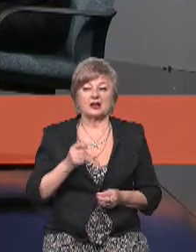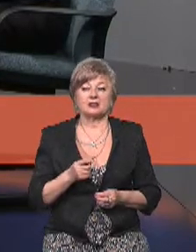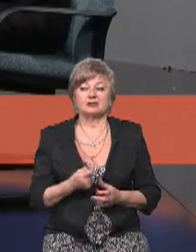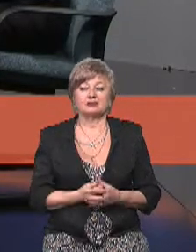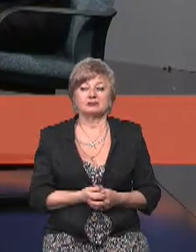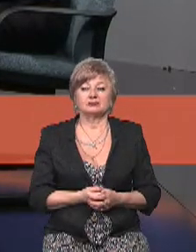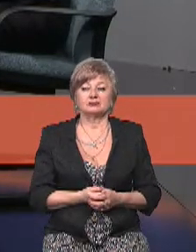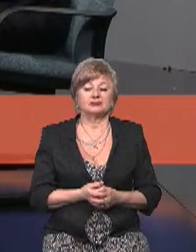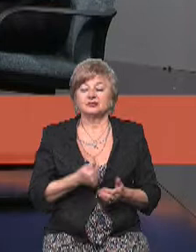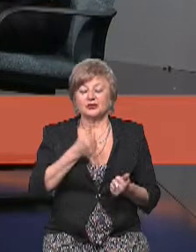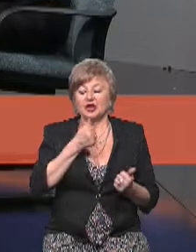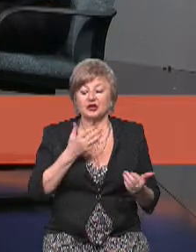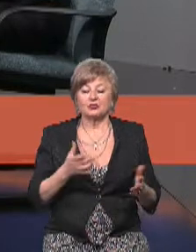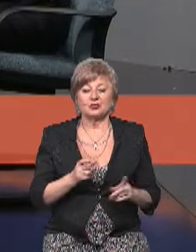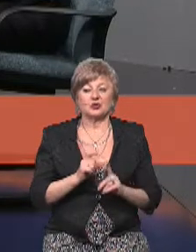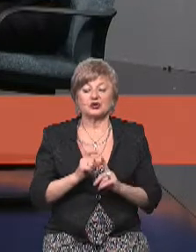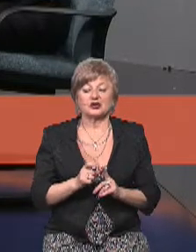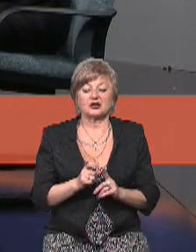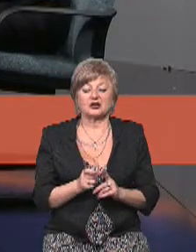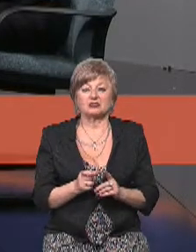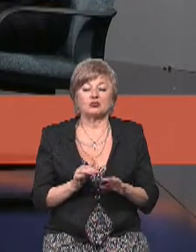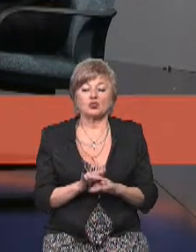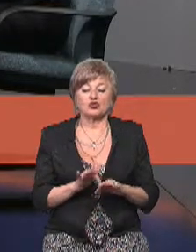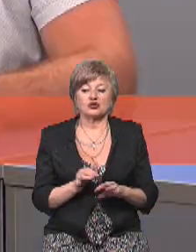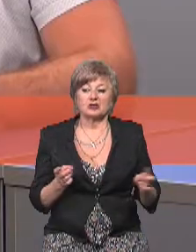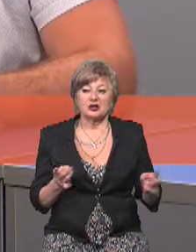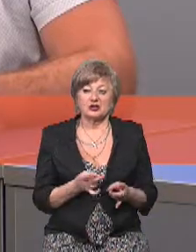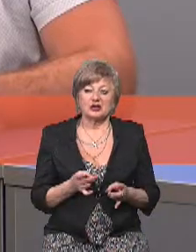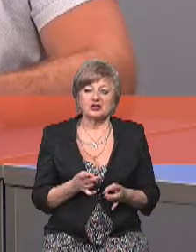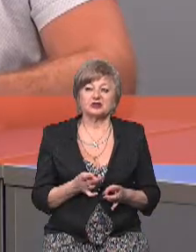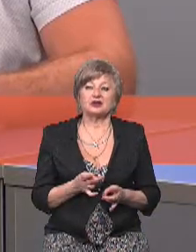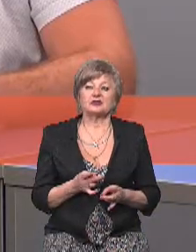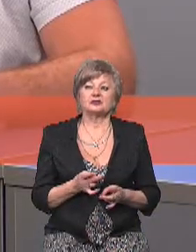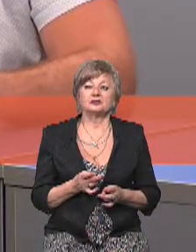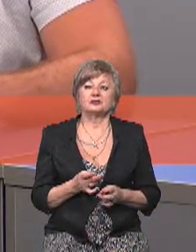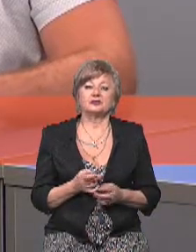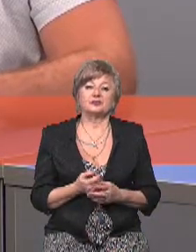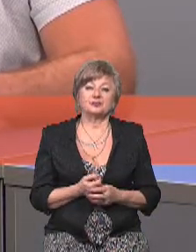на мінус. Ну, я не можу, її треба розраховувати, тому що це буде і акциз, це буде і